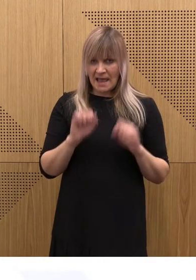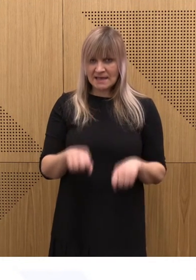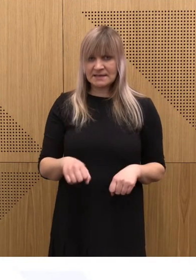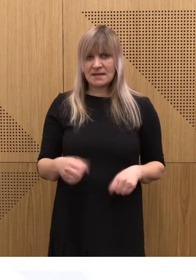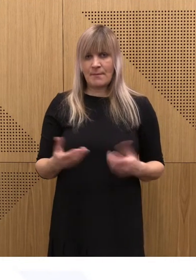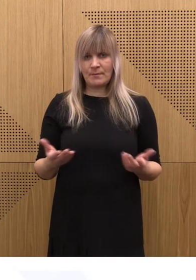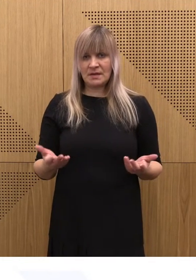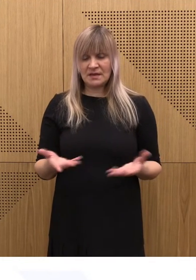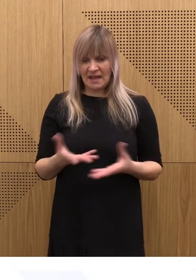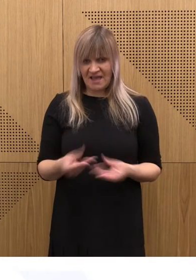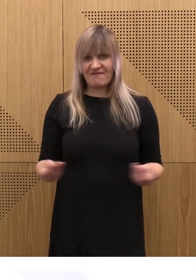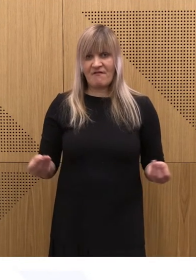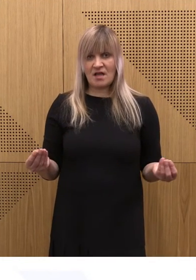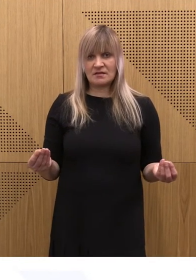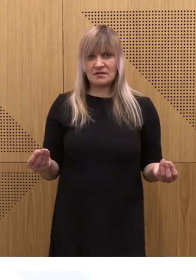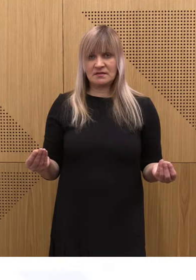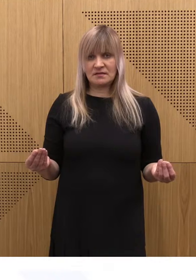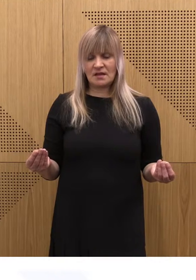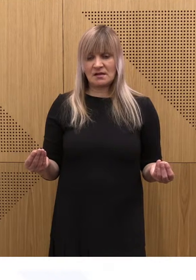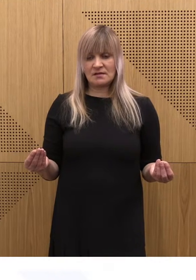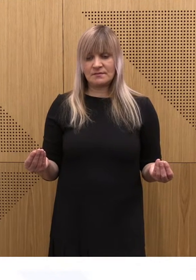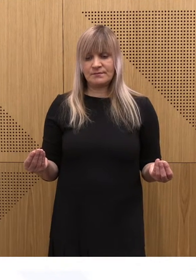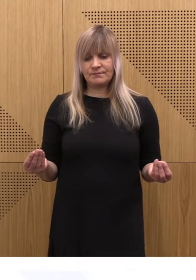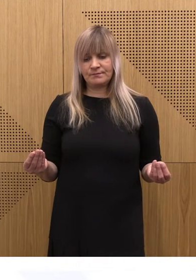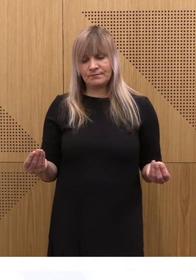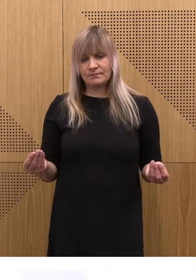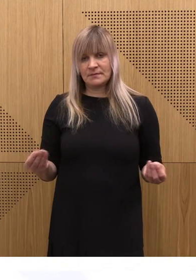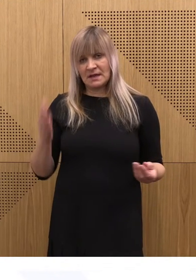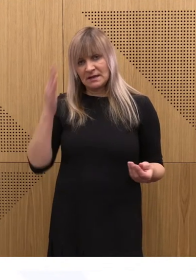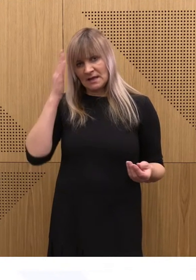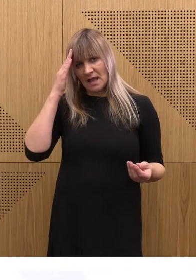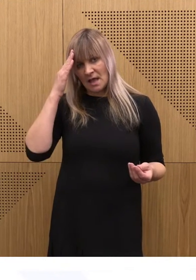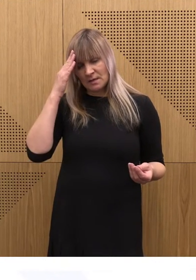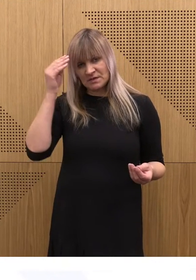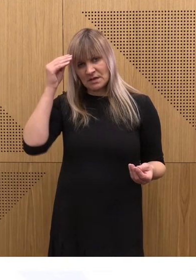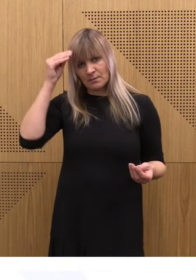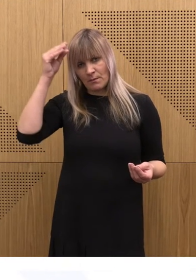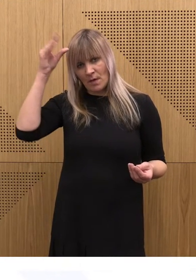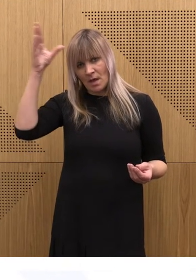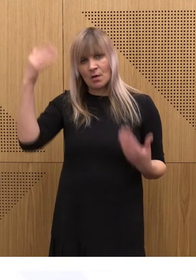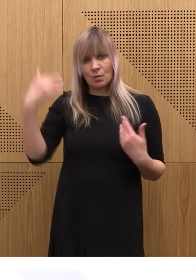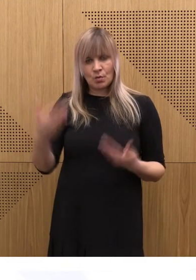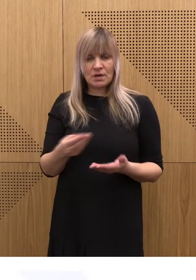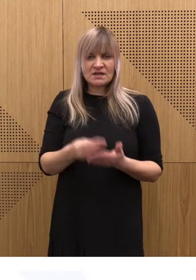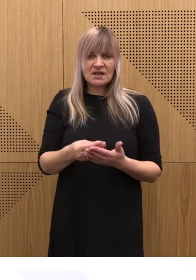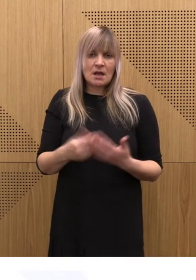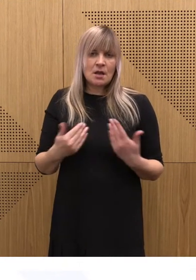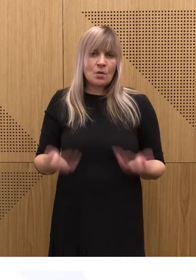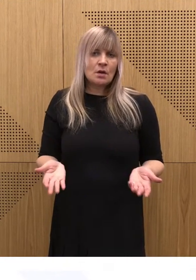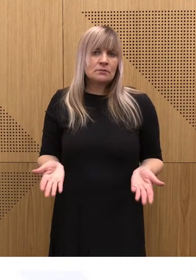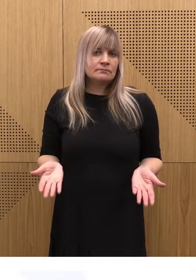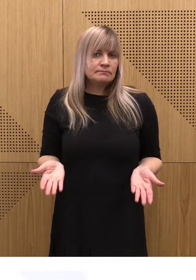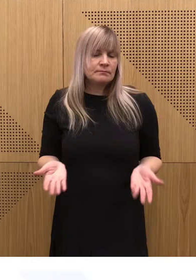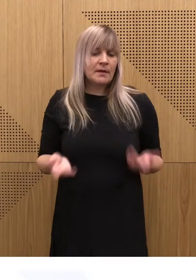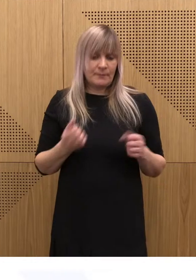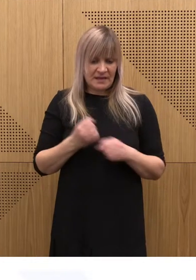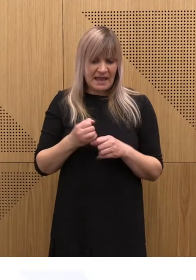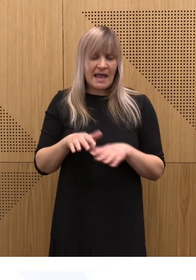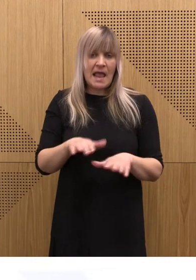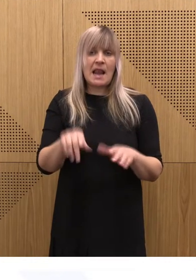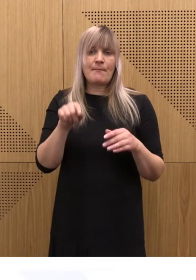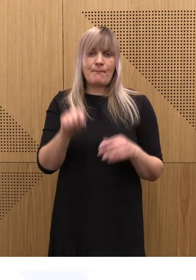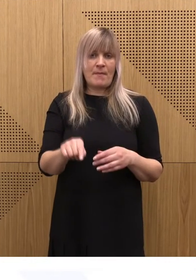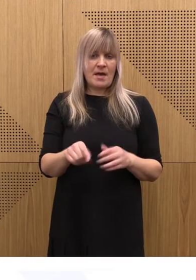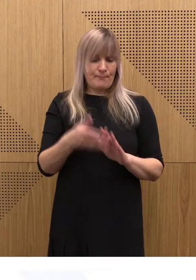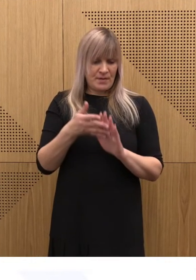eksamitega uuesti jälle kevadel, eks ju, et kuidas need teadmised on omandatud ja kuidas neid hinnata, siis me tegeleme sellega